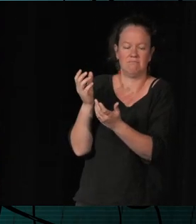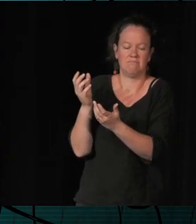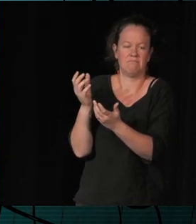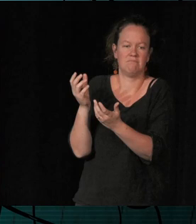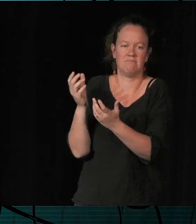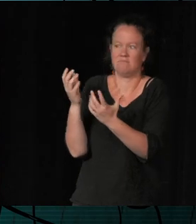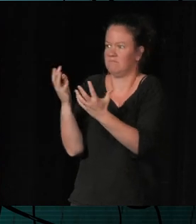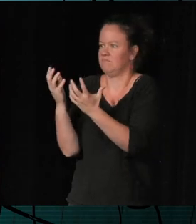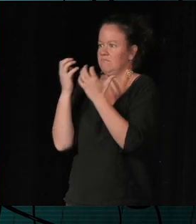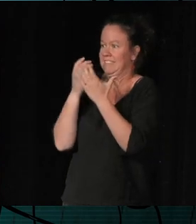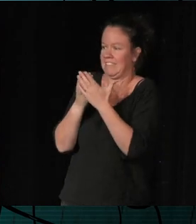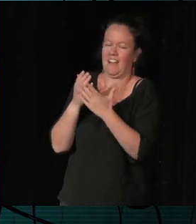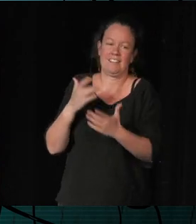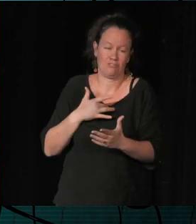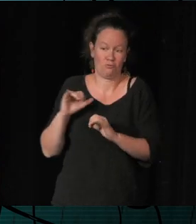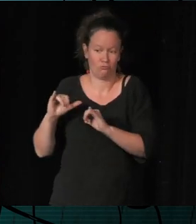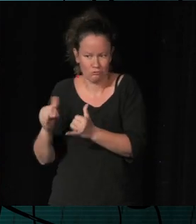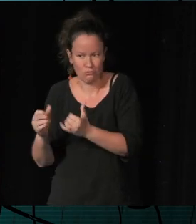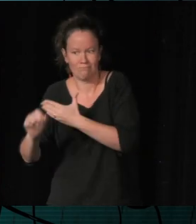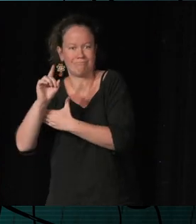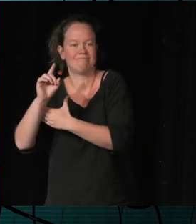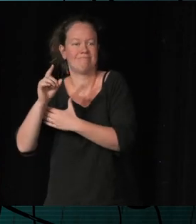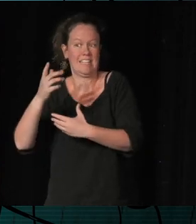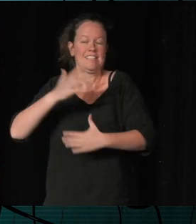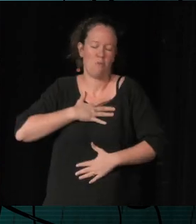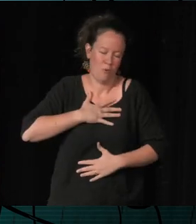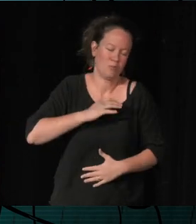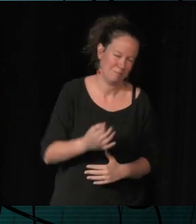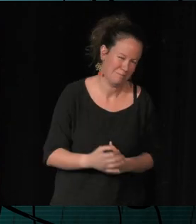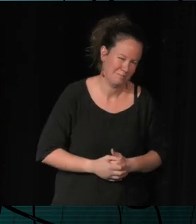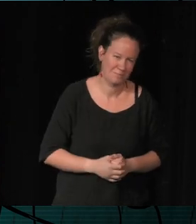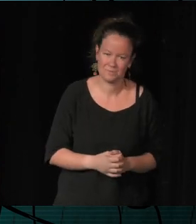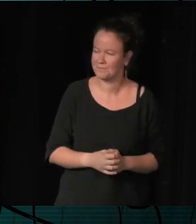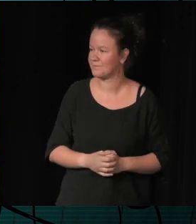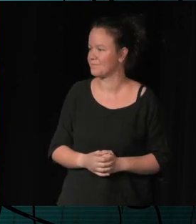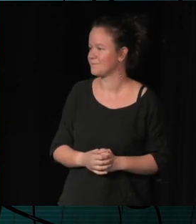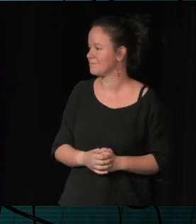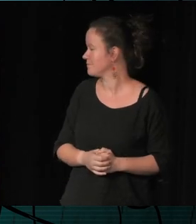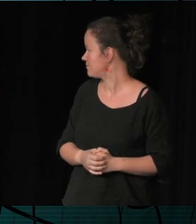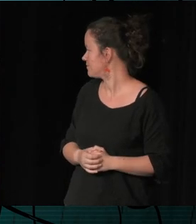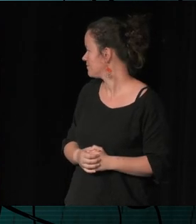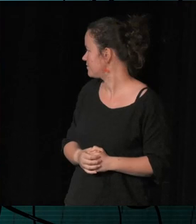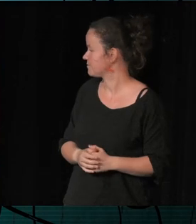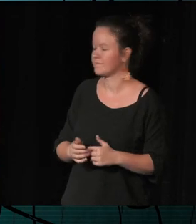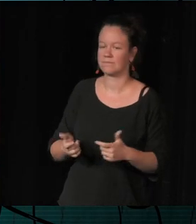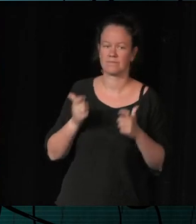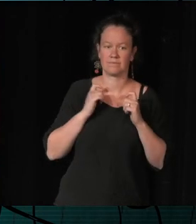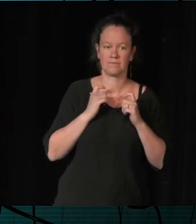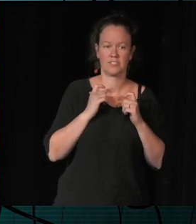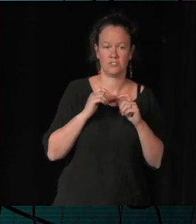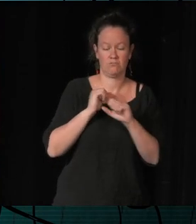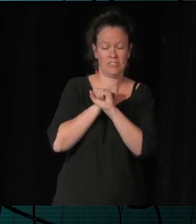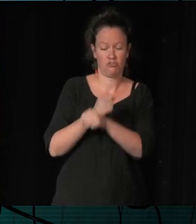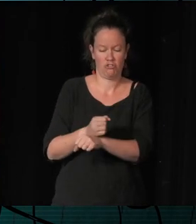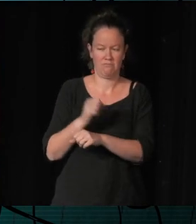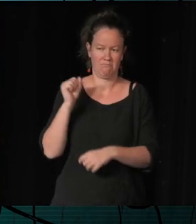dans le champ vidéoludique et puis faire peur à ce moment-là, quoi. Ben ça, c'est... Pardon. Pardon. Non, j'allais juste encenser encore une fois Detention.